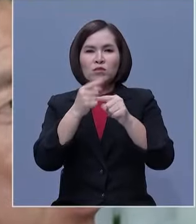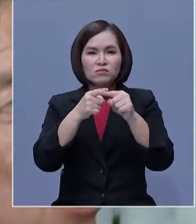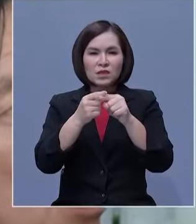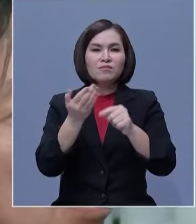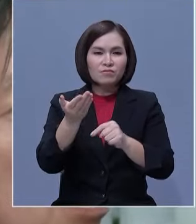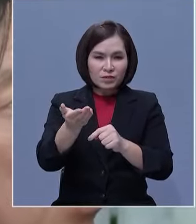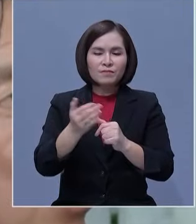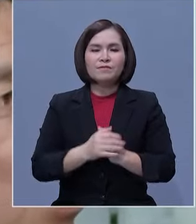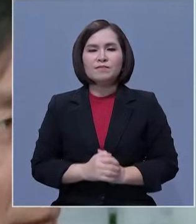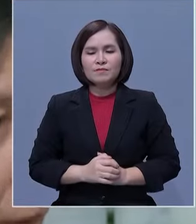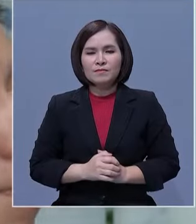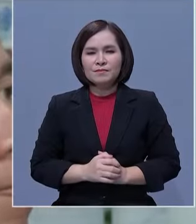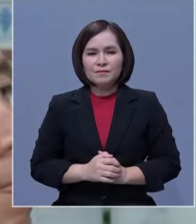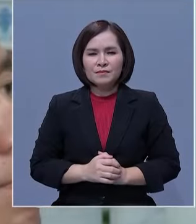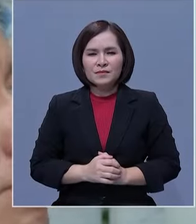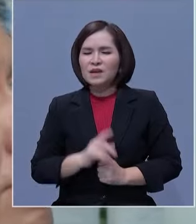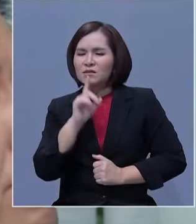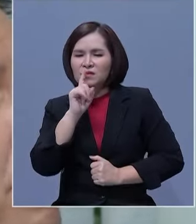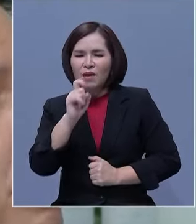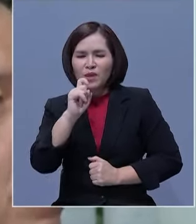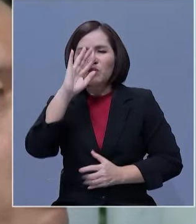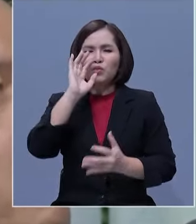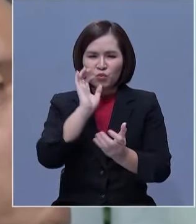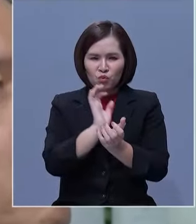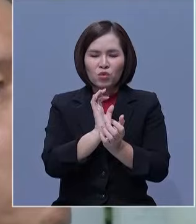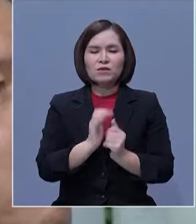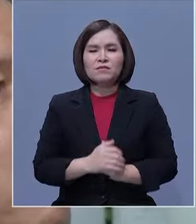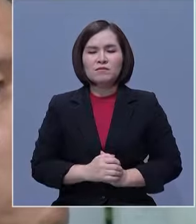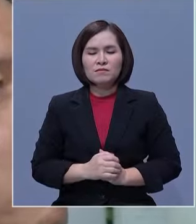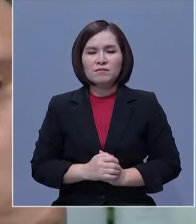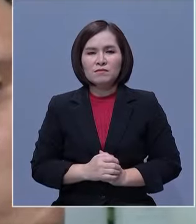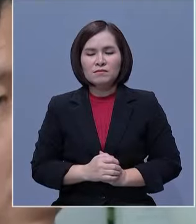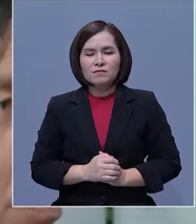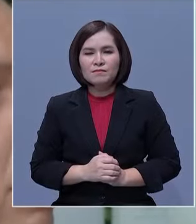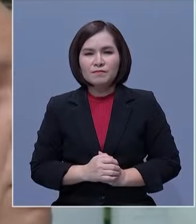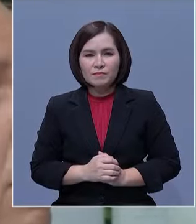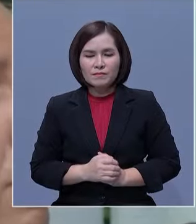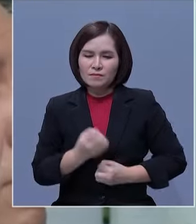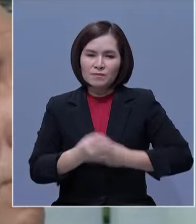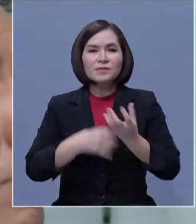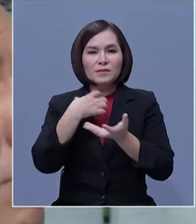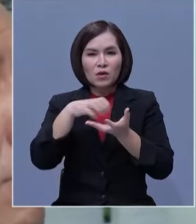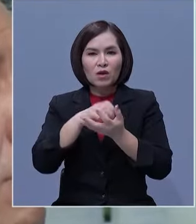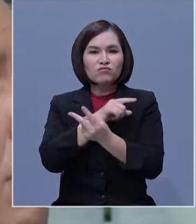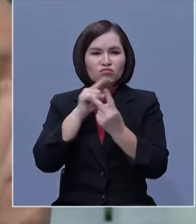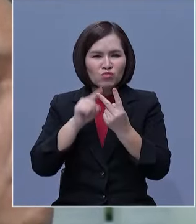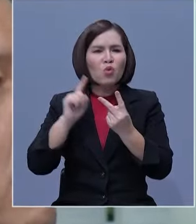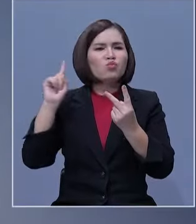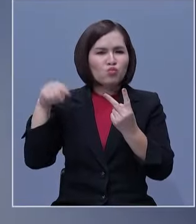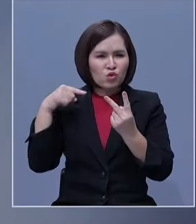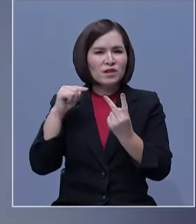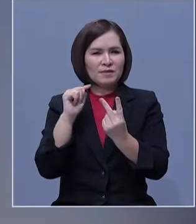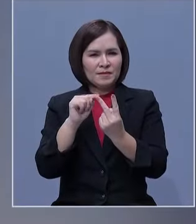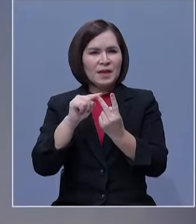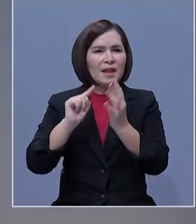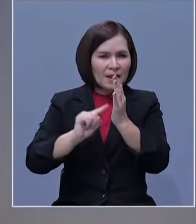จากเหตุการณ์นี้ถูกลุกหลงเขาให้ปากคำกับตำรวจสน.บางยี่ขันด้วยรวมถึงผู้หญิงที่ถูกอ้างว่าเธอค